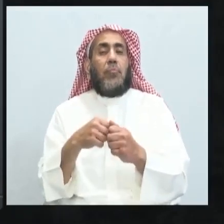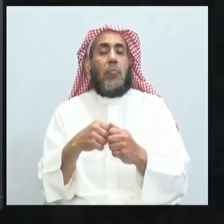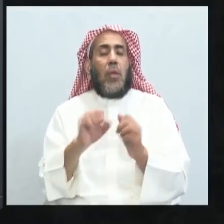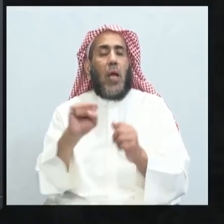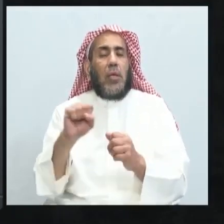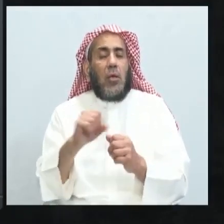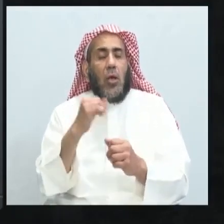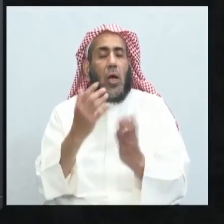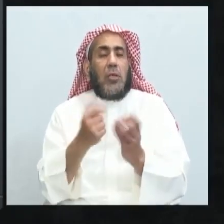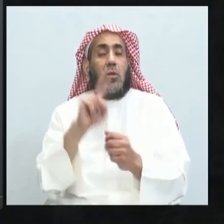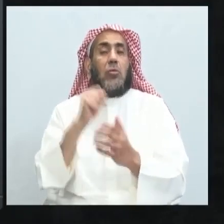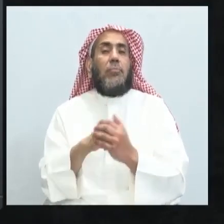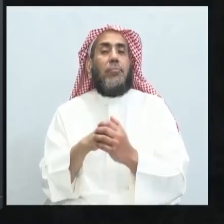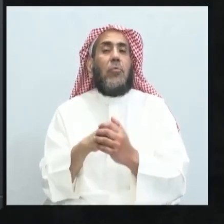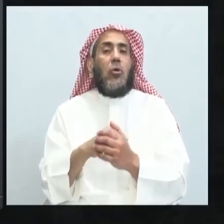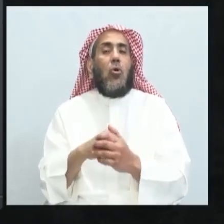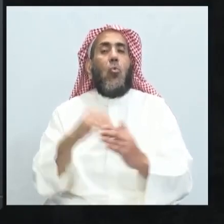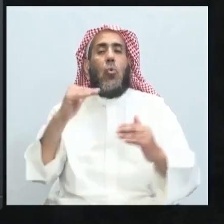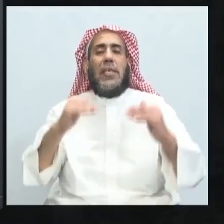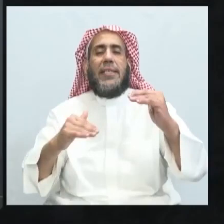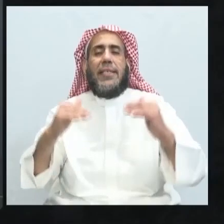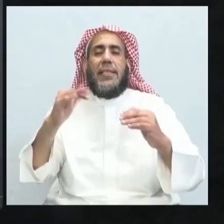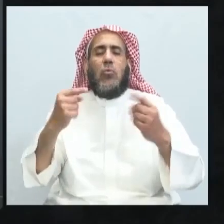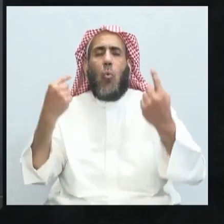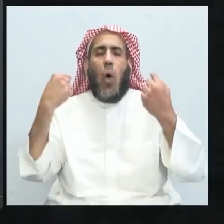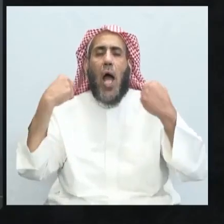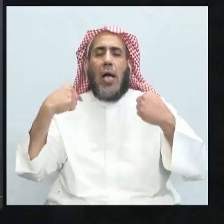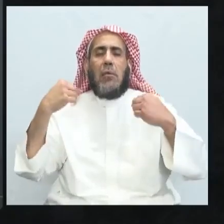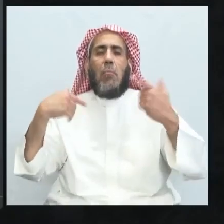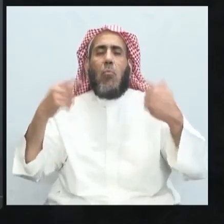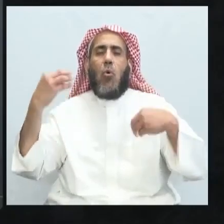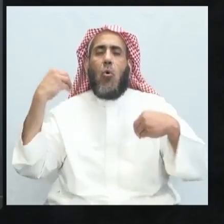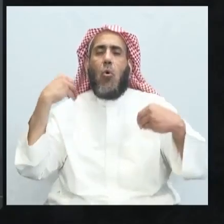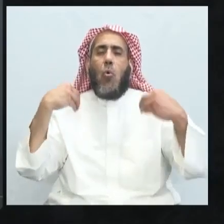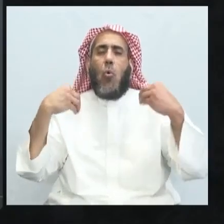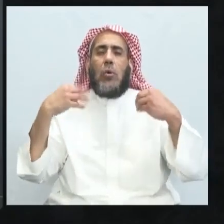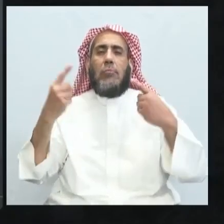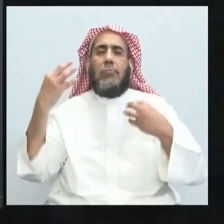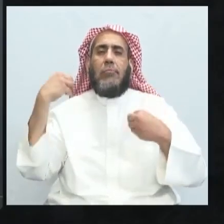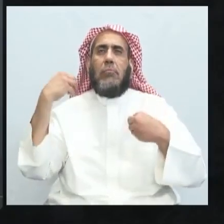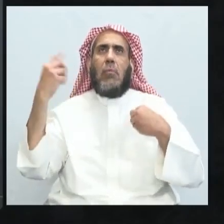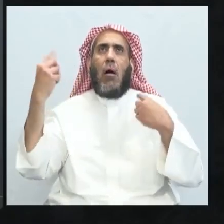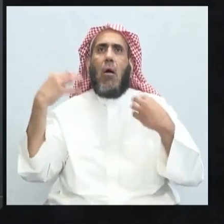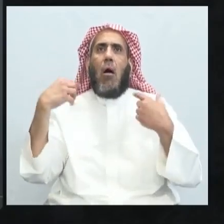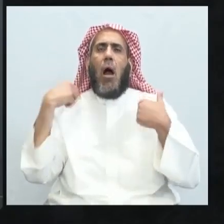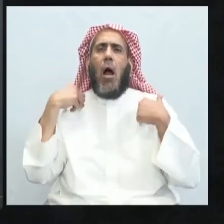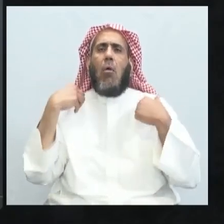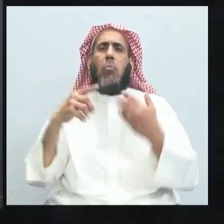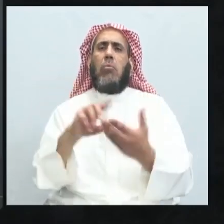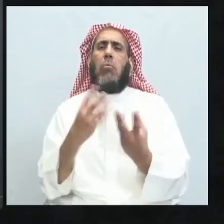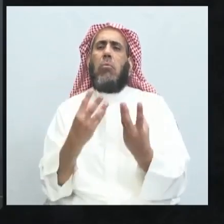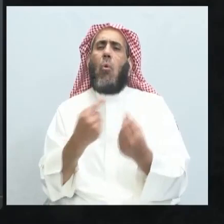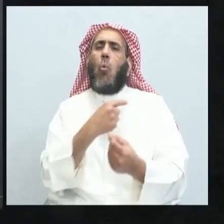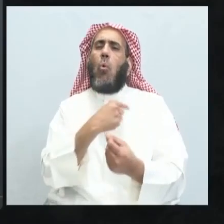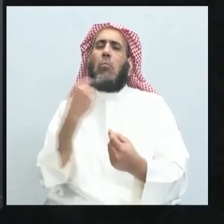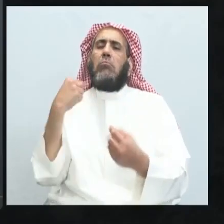خاصه الله عز وجل وزنوا انفسكم هنا معنى انه حاسب نفسك قبل ان تحاسب هنا ايضا وزنوا انفسكم قبل